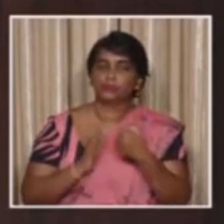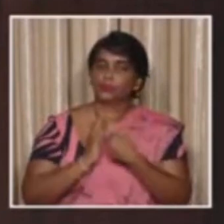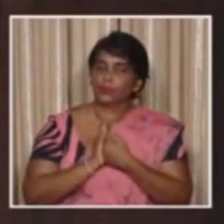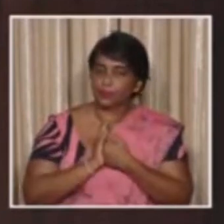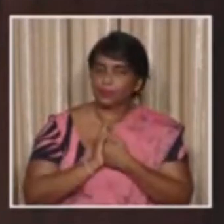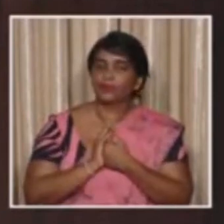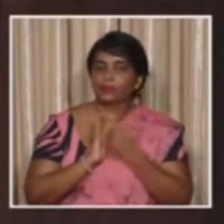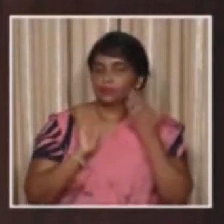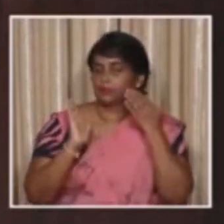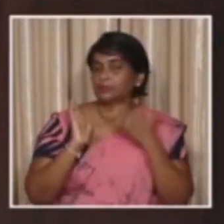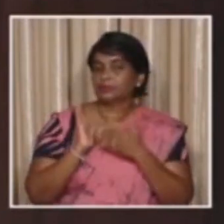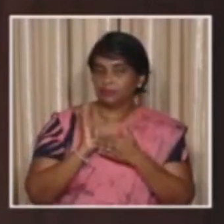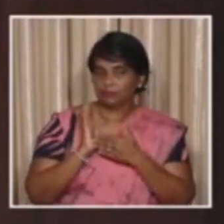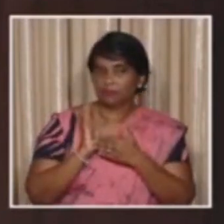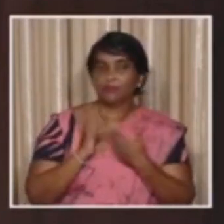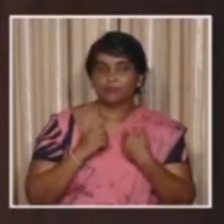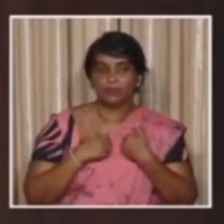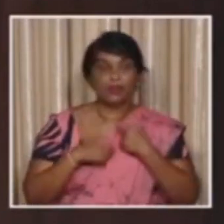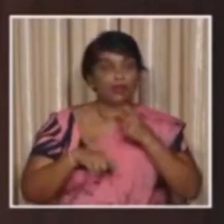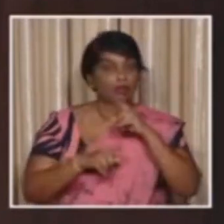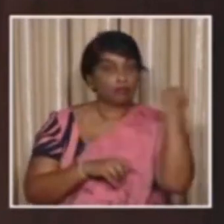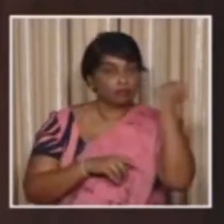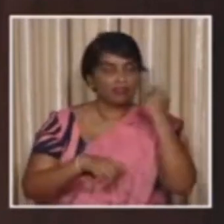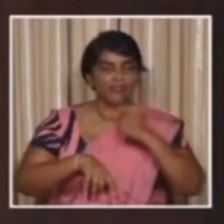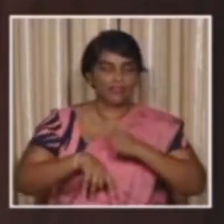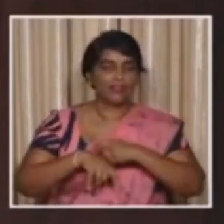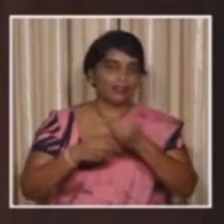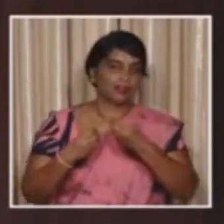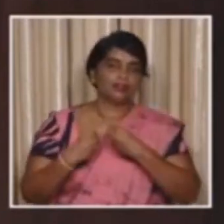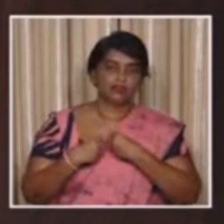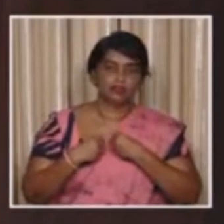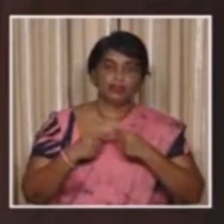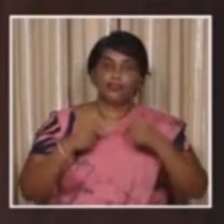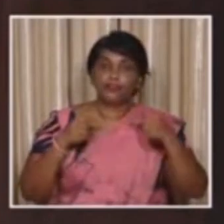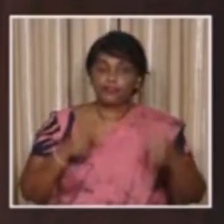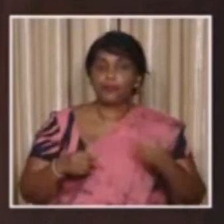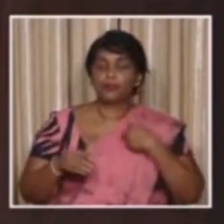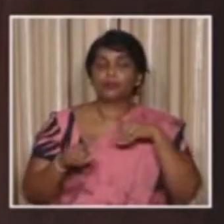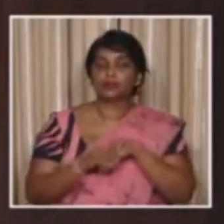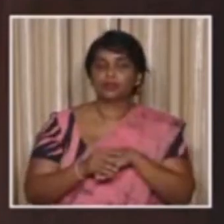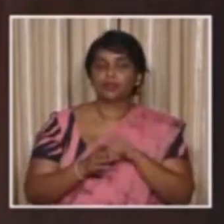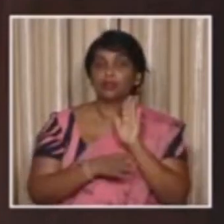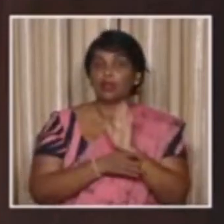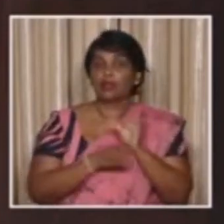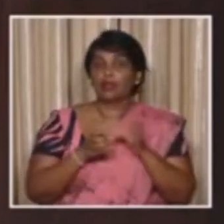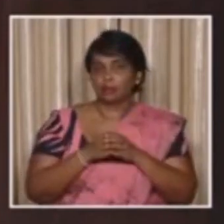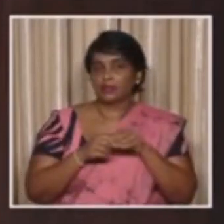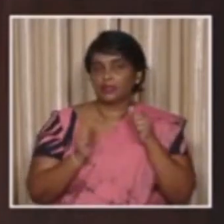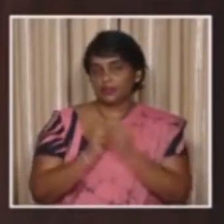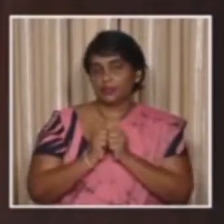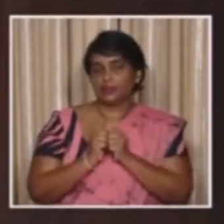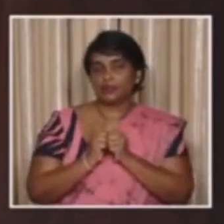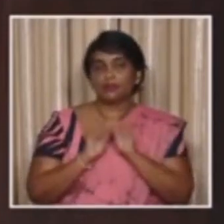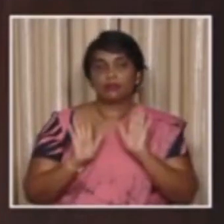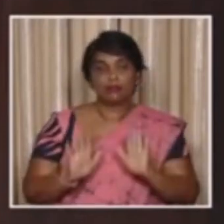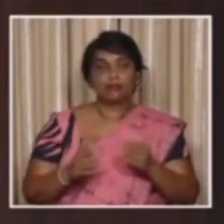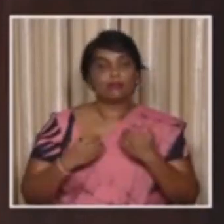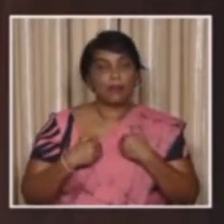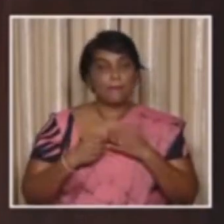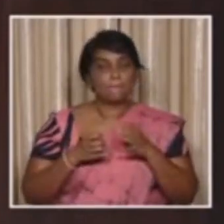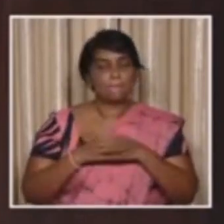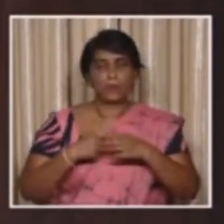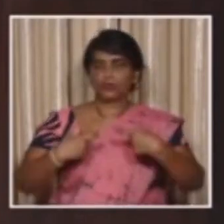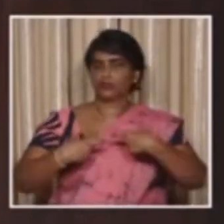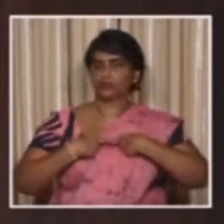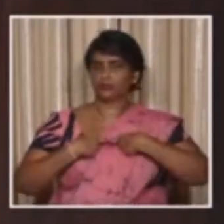විදියට මේ කල්පනා කරලා මට කතා කරන්න වෙලාවක් හදලා දෙන්න මොකද හේතුව විපක්ෂය අපි වැඩ කරන්නේ ශ්‍රී ලංකා නිදහස් පක්ෂය විදියට නමුත් මට පක්ෂය තහනම් කරලා